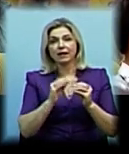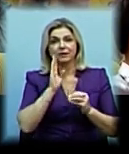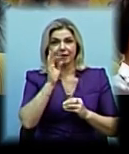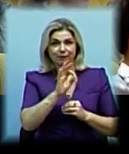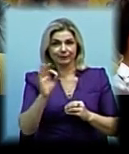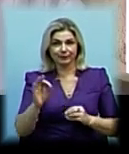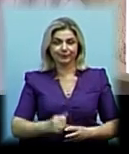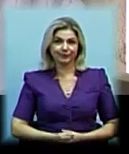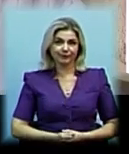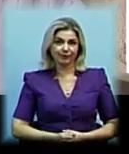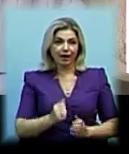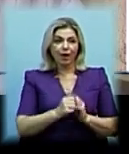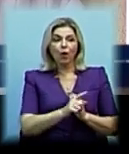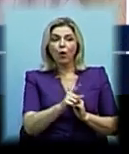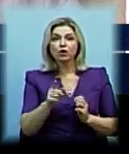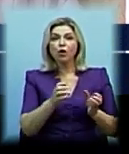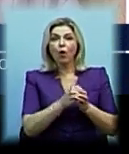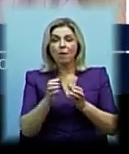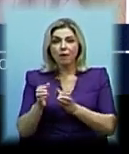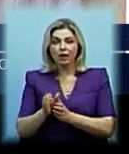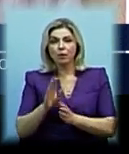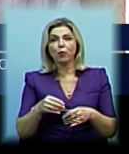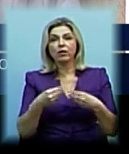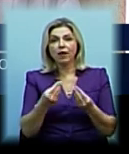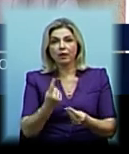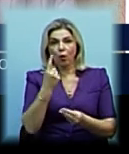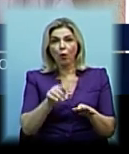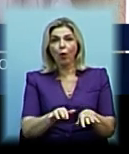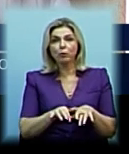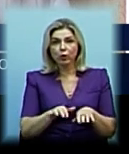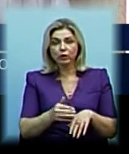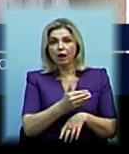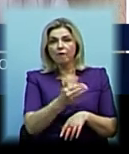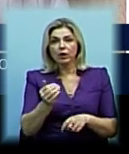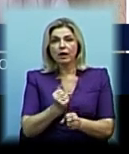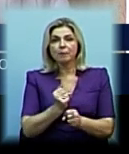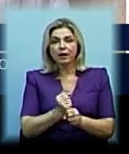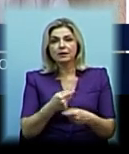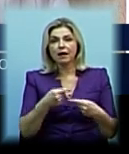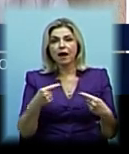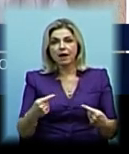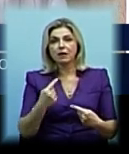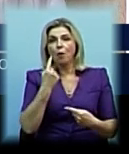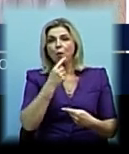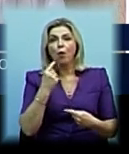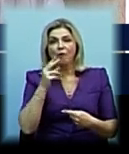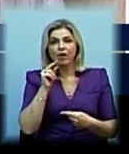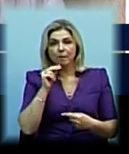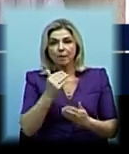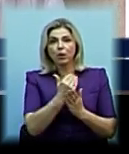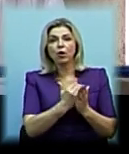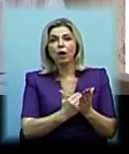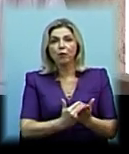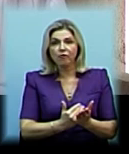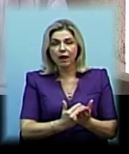ранку. Кожній команді буде надано один комп'ютер, вони працюють з різними мовами програмування, в них